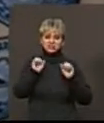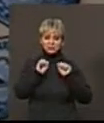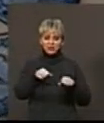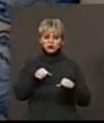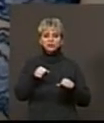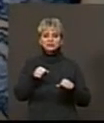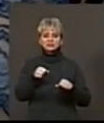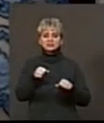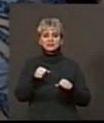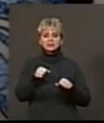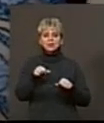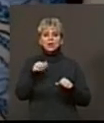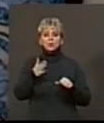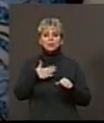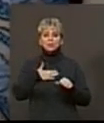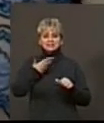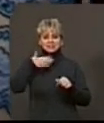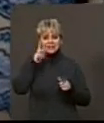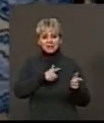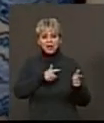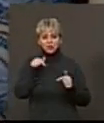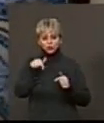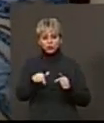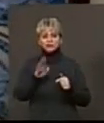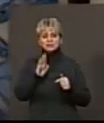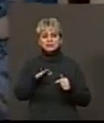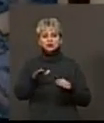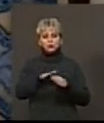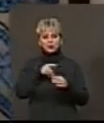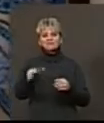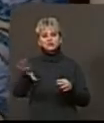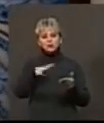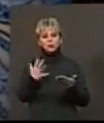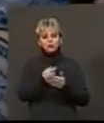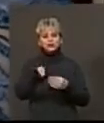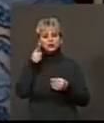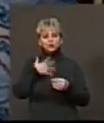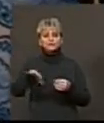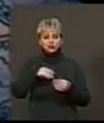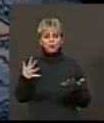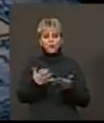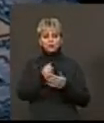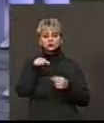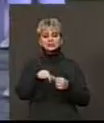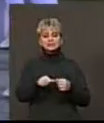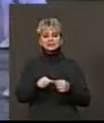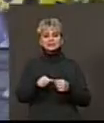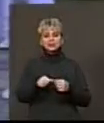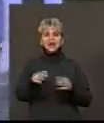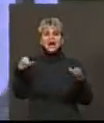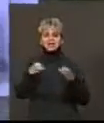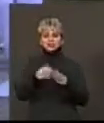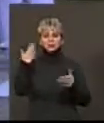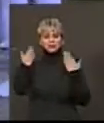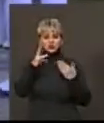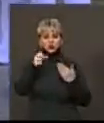способности. Вот. Мы с лета готовились, мы долго пели, все получилось. Я думаю, на сцене у нас все получится. Ансамбль